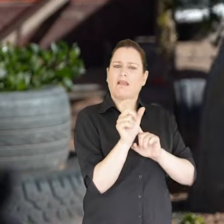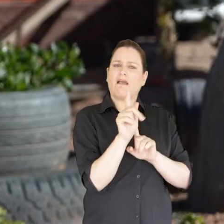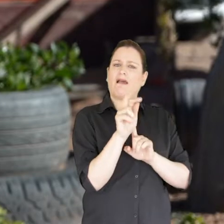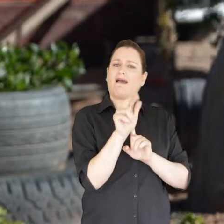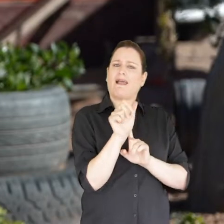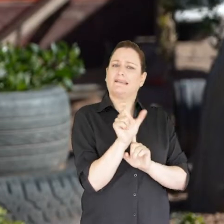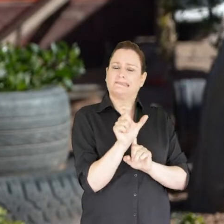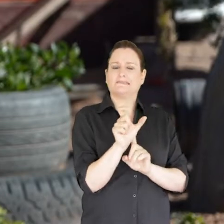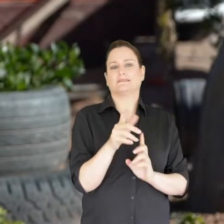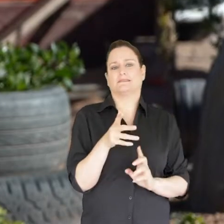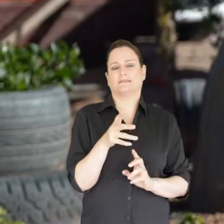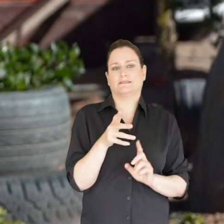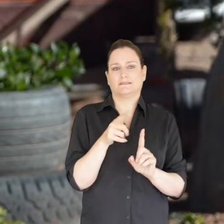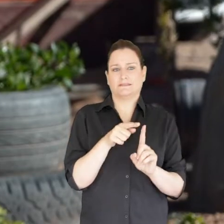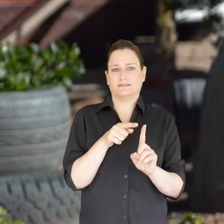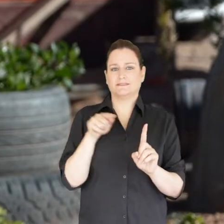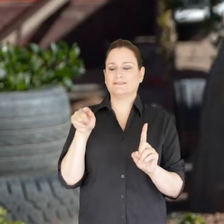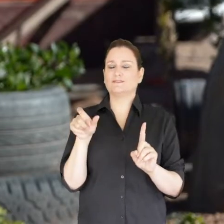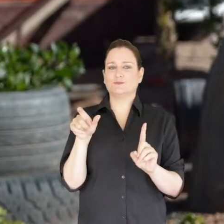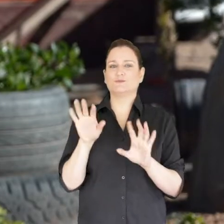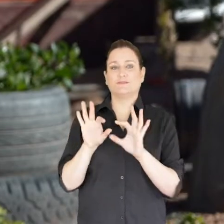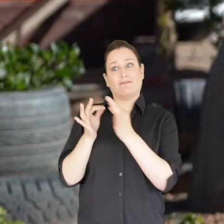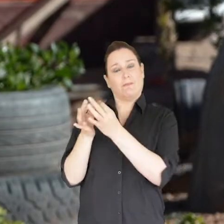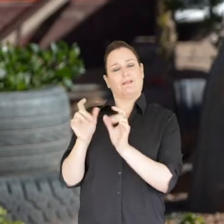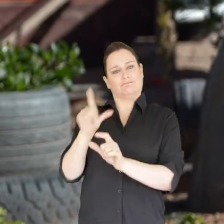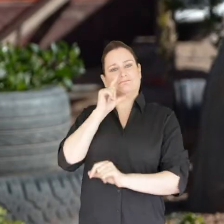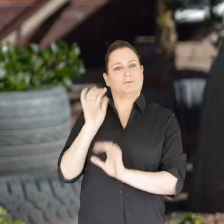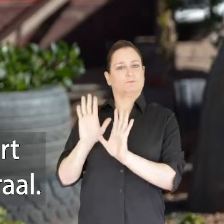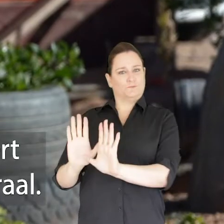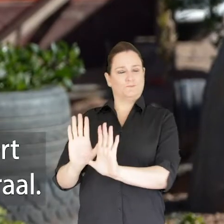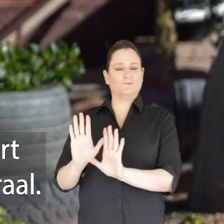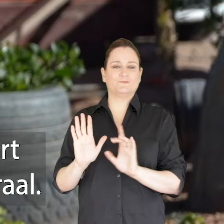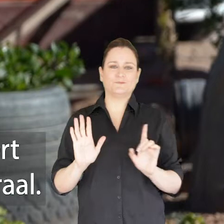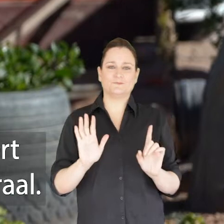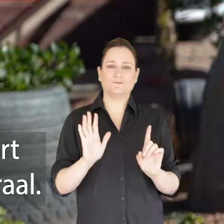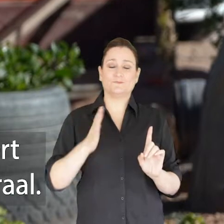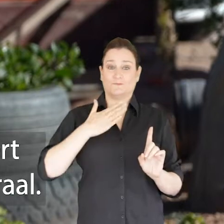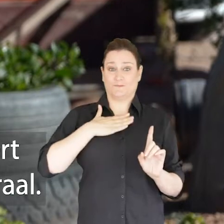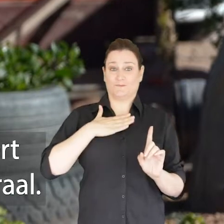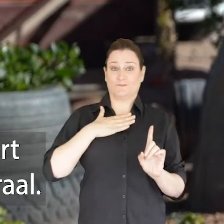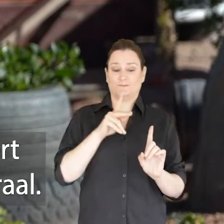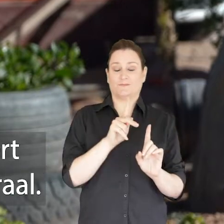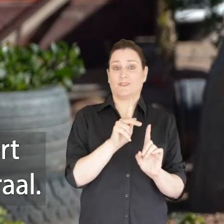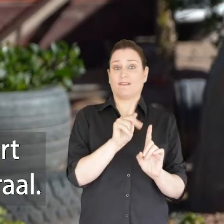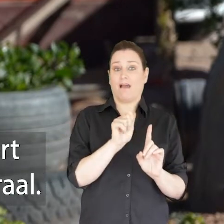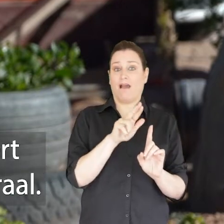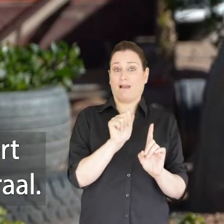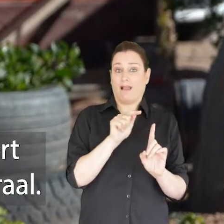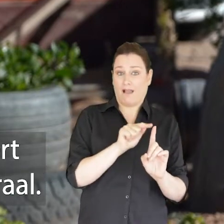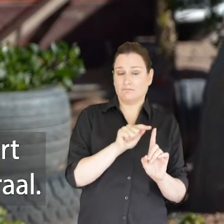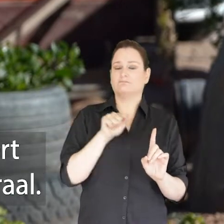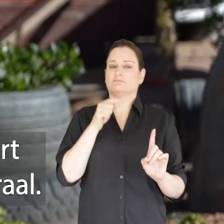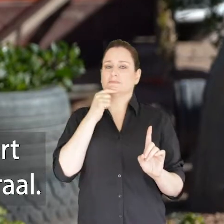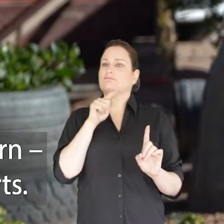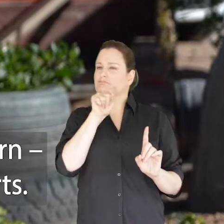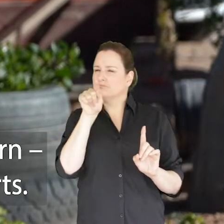Urikam. Dat is die categorische waar ons geboren is. Dus ik is Joseph, maar ik is Kara Joseph. En Gerber, daar is hij, kom ook uit Kral, die Kara